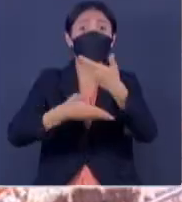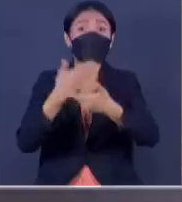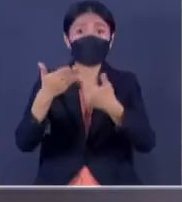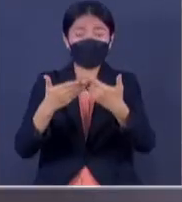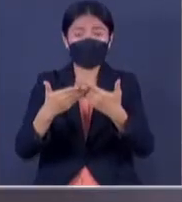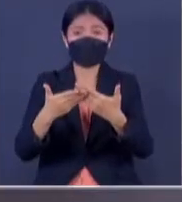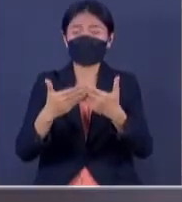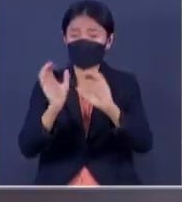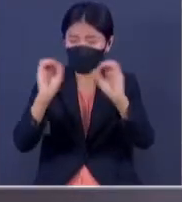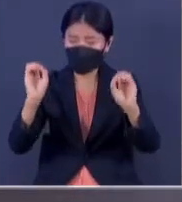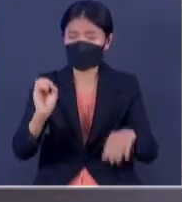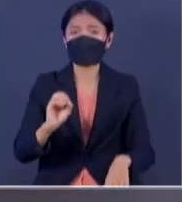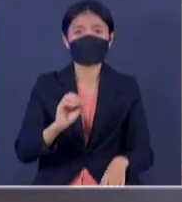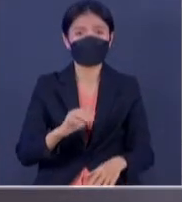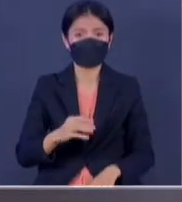การแบบนี้นะคะ